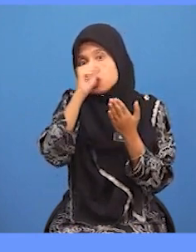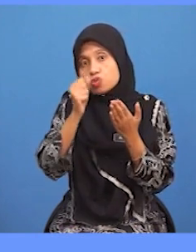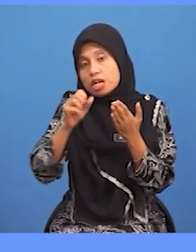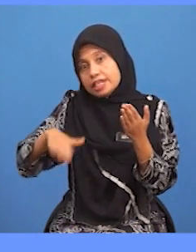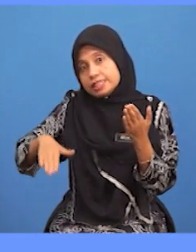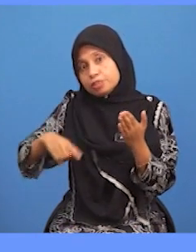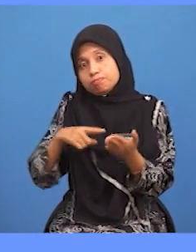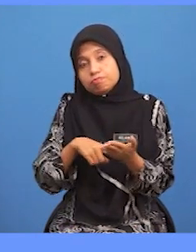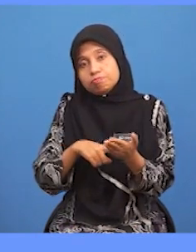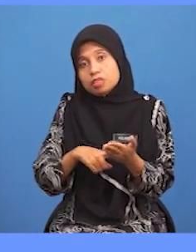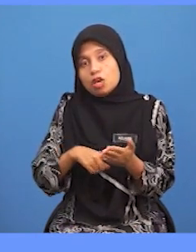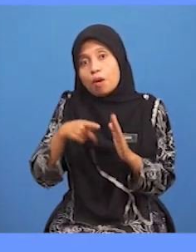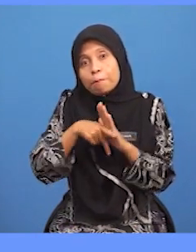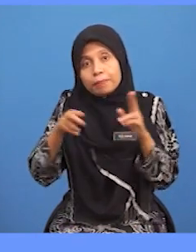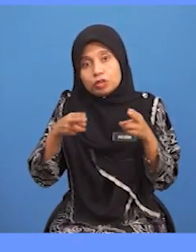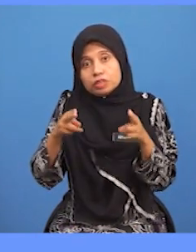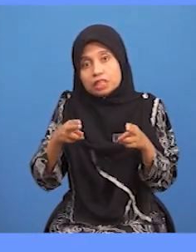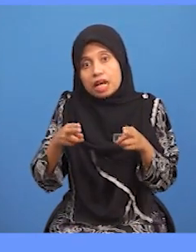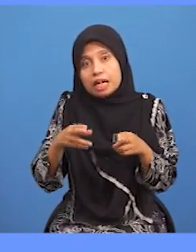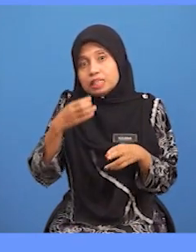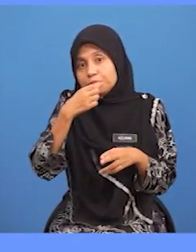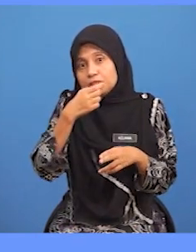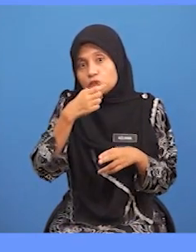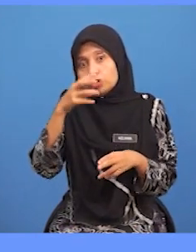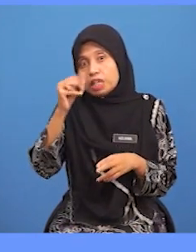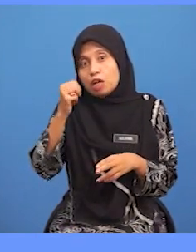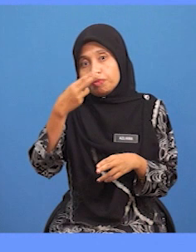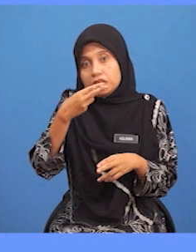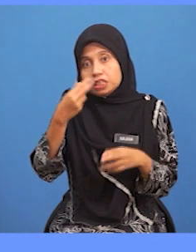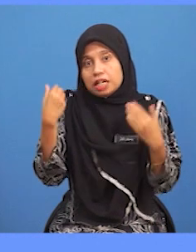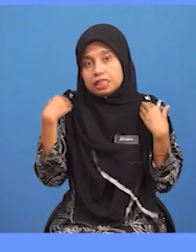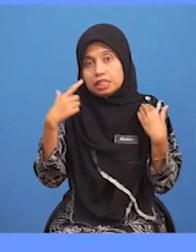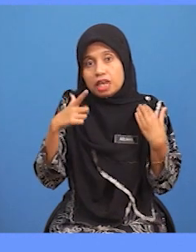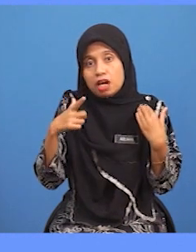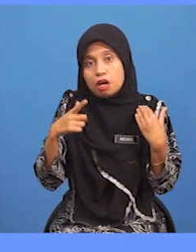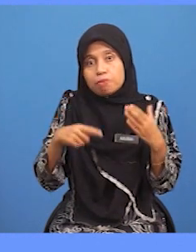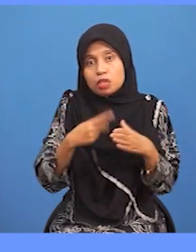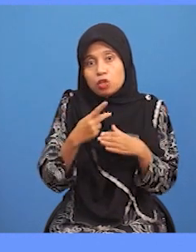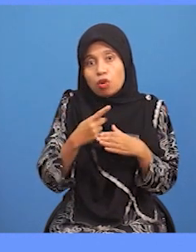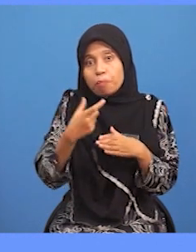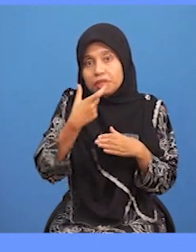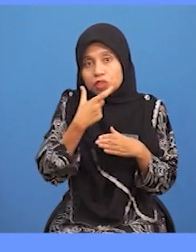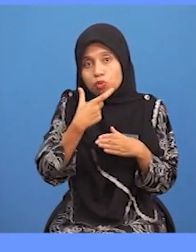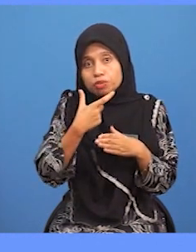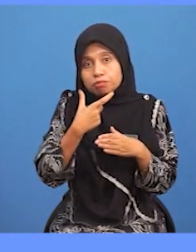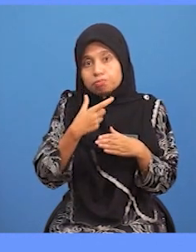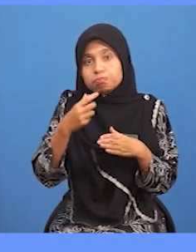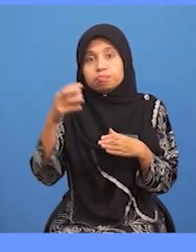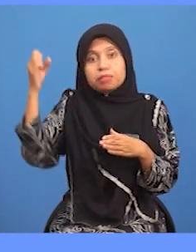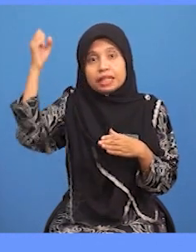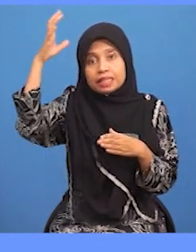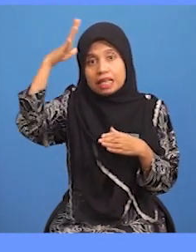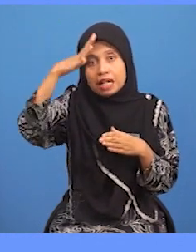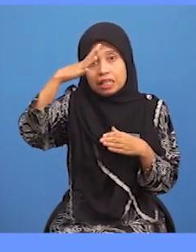soalan sebelum ini. Perusahaan biskut MH adalah pengeluar biskut berjenama Matahari.